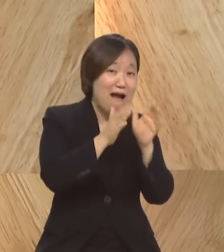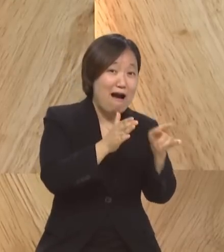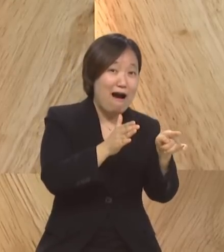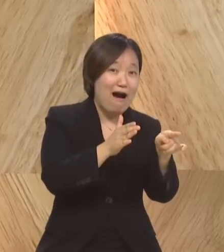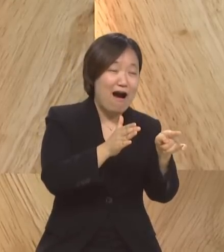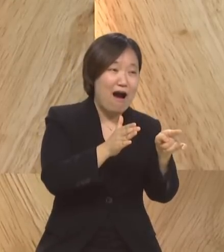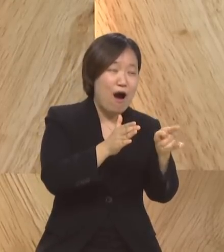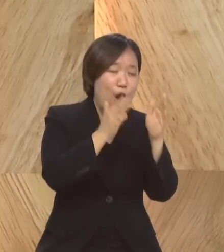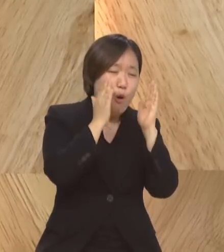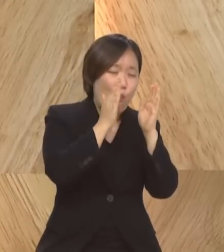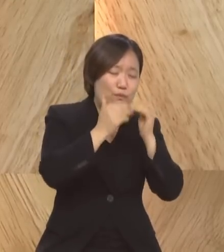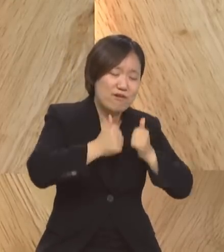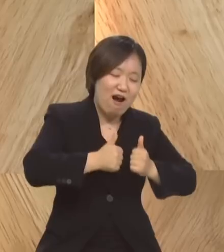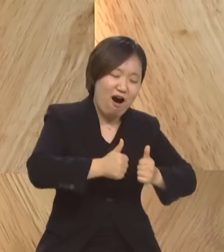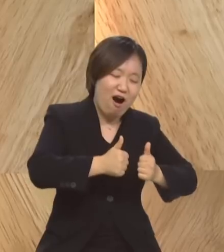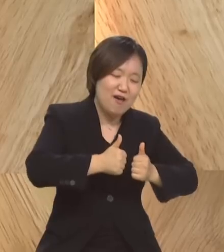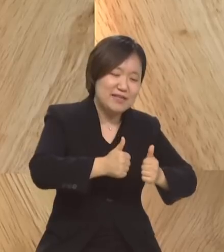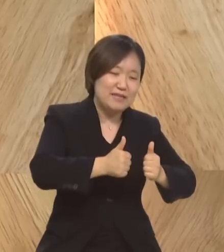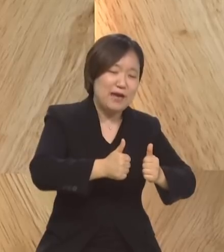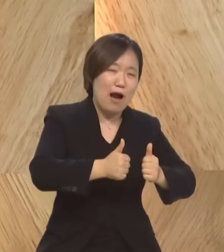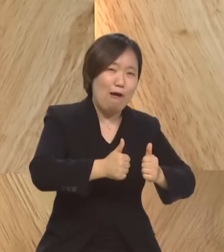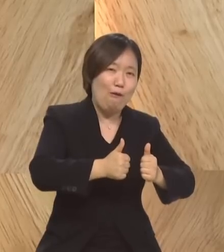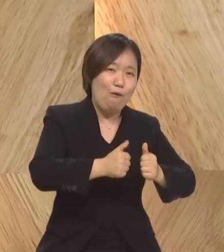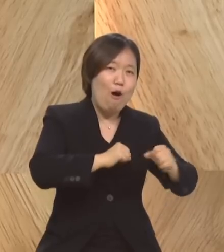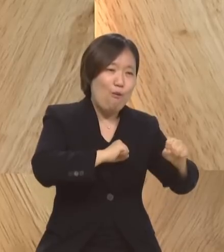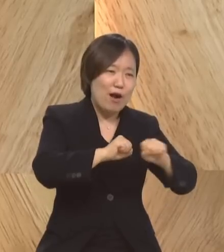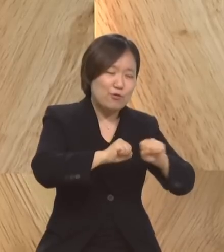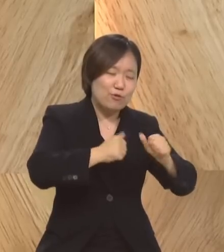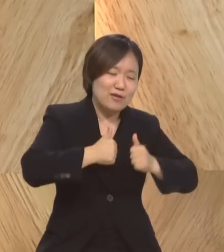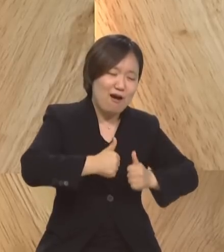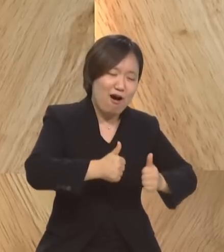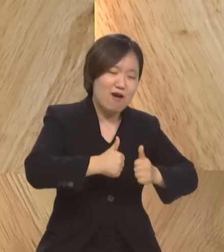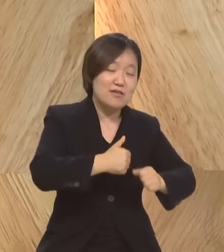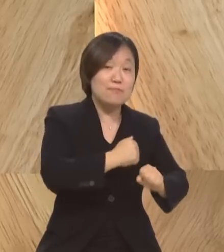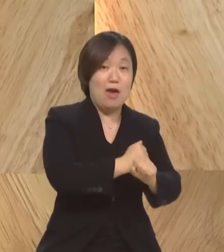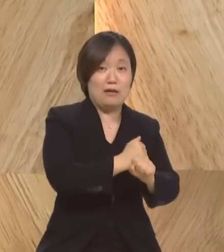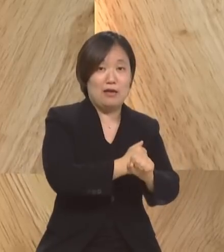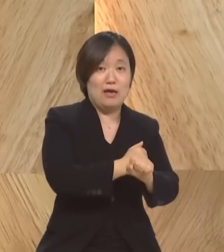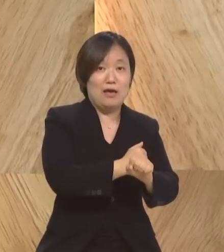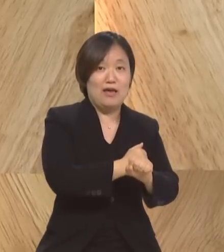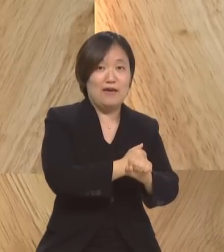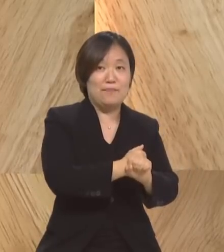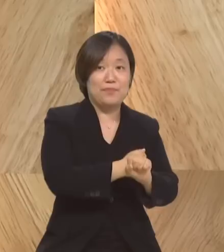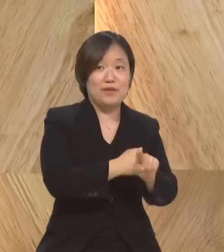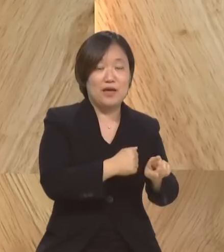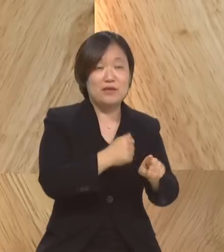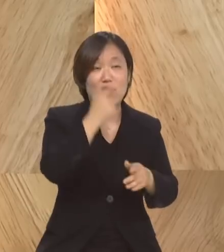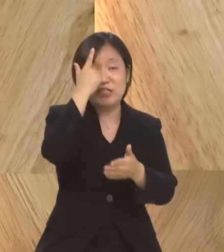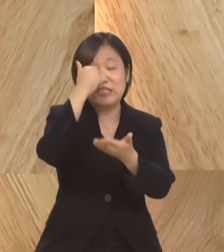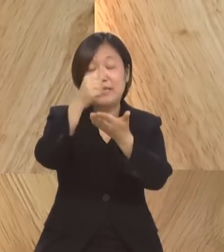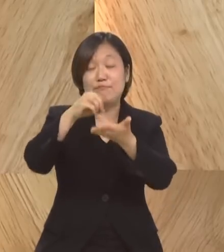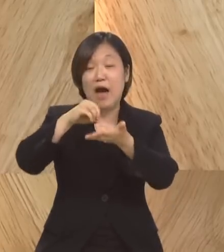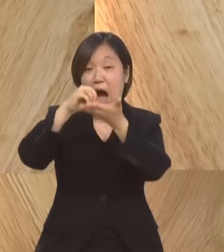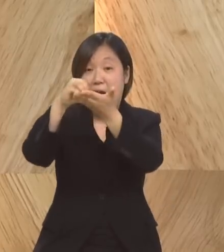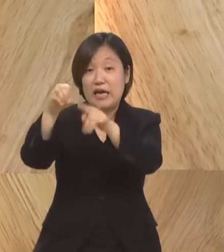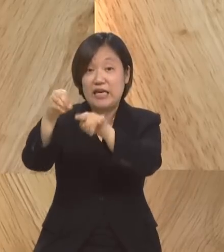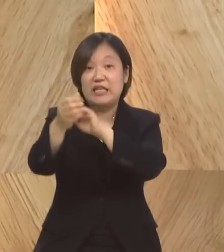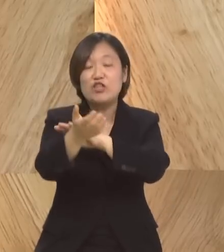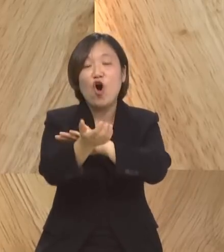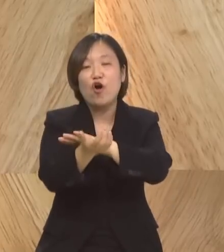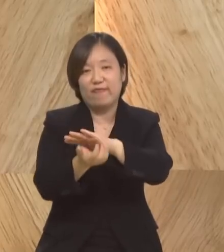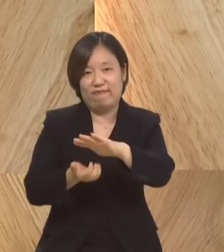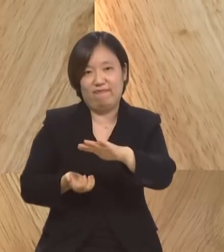불교 공부 신앙생활을 좀 열심히 했답니다 그래서 출가하기 전에 출가기